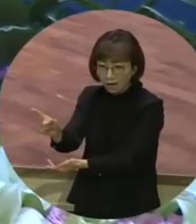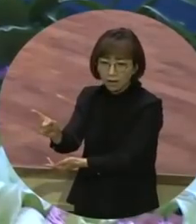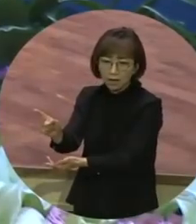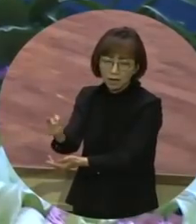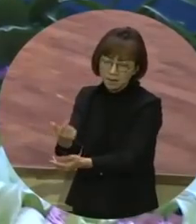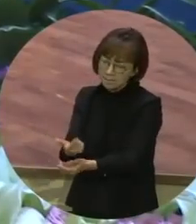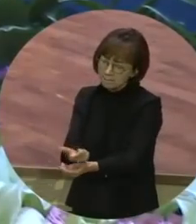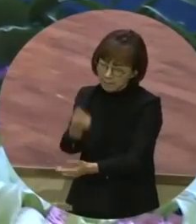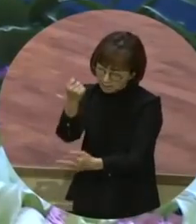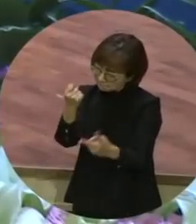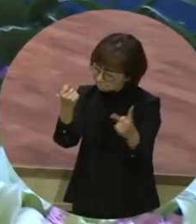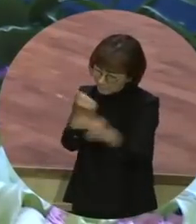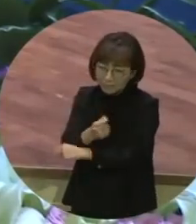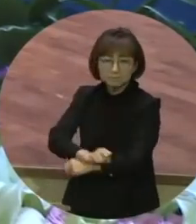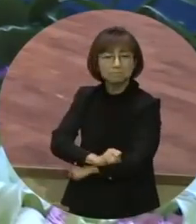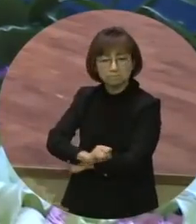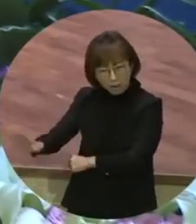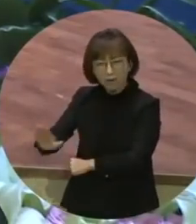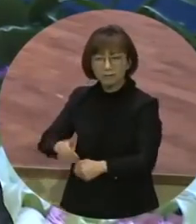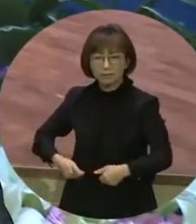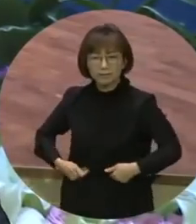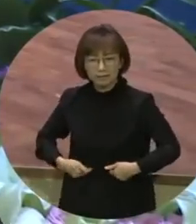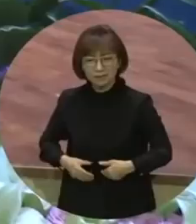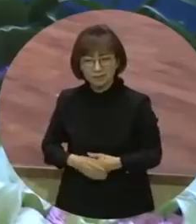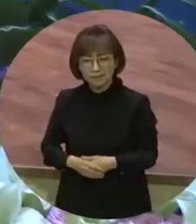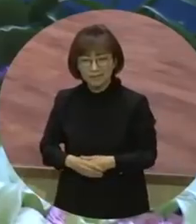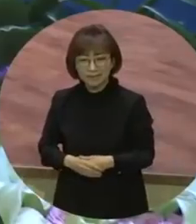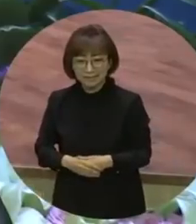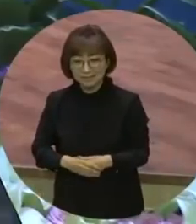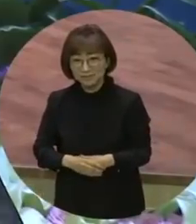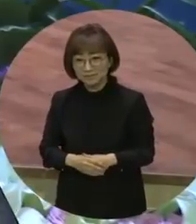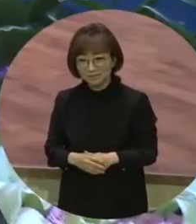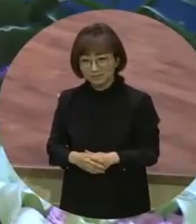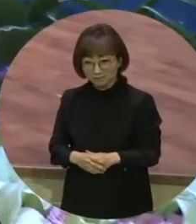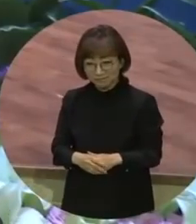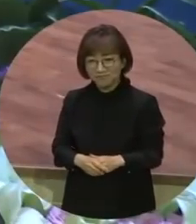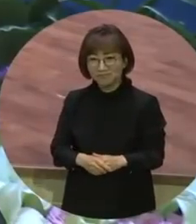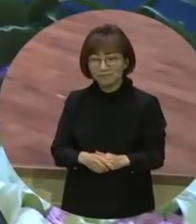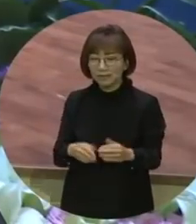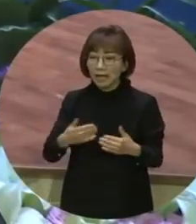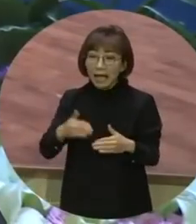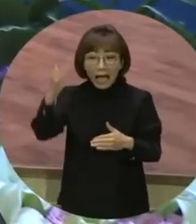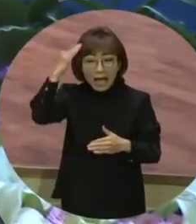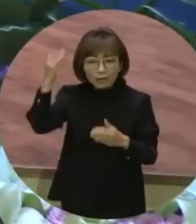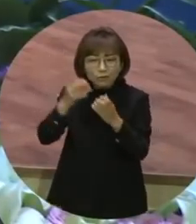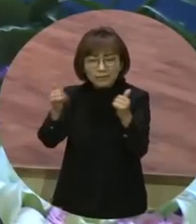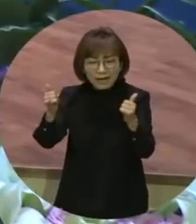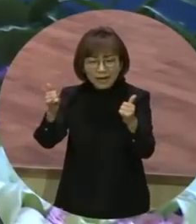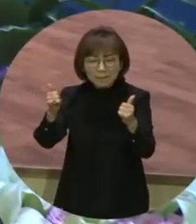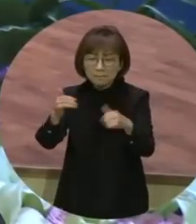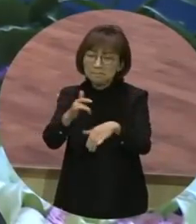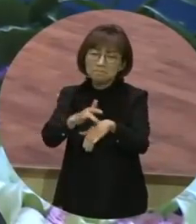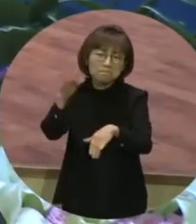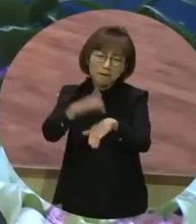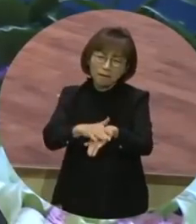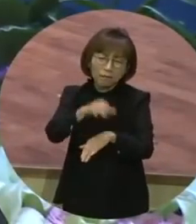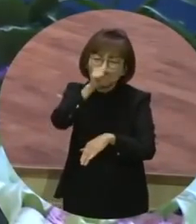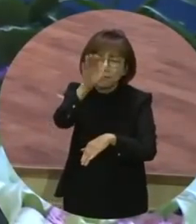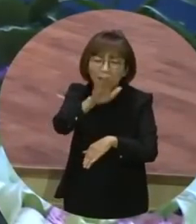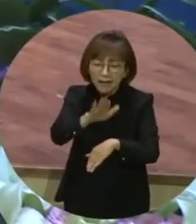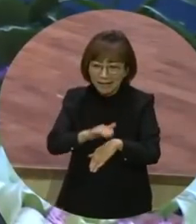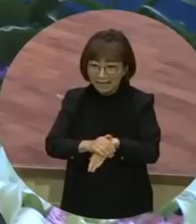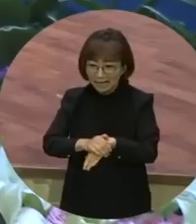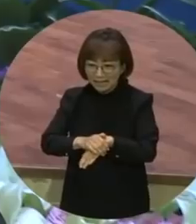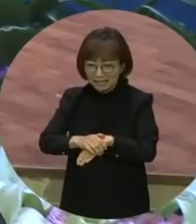그래요. 은혜도 많지만은 아주 국민성이 안 좋아요. 세계에서